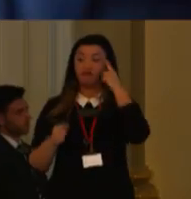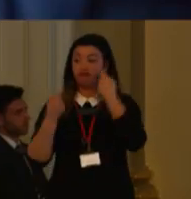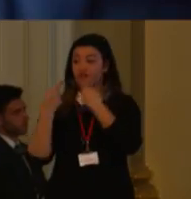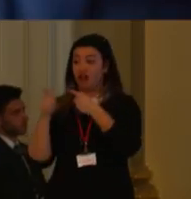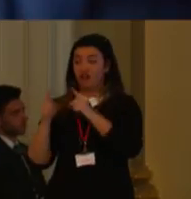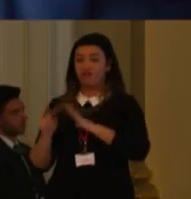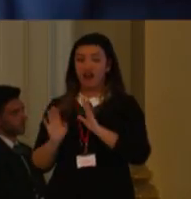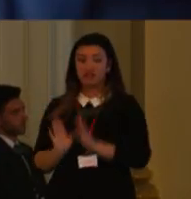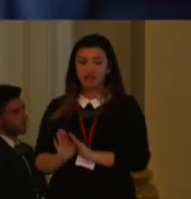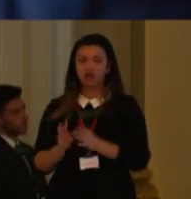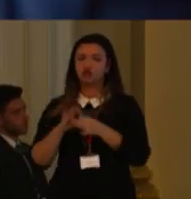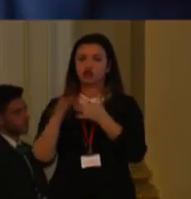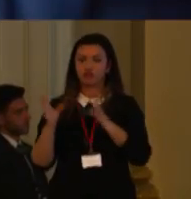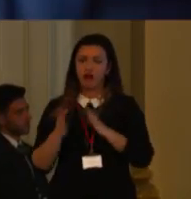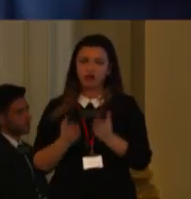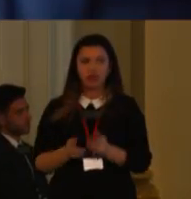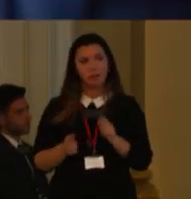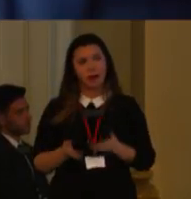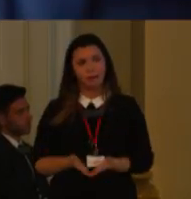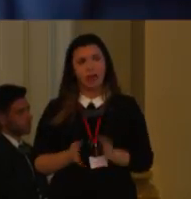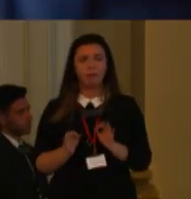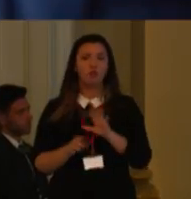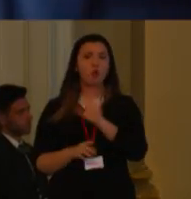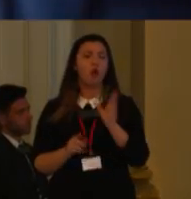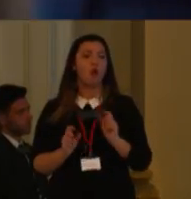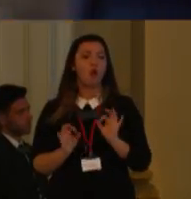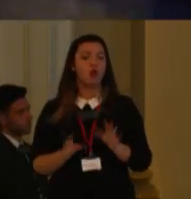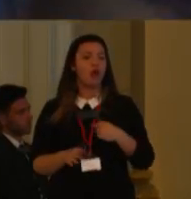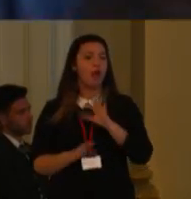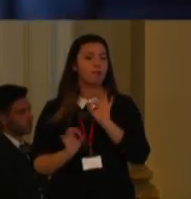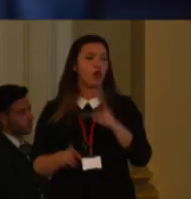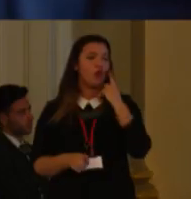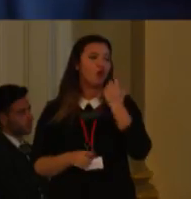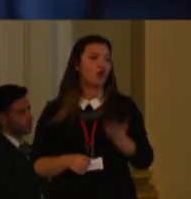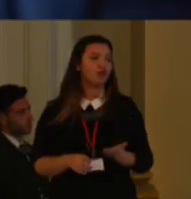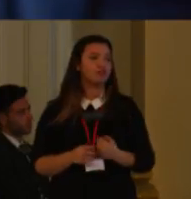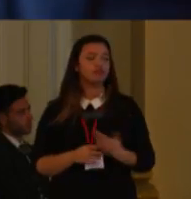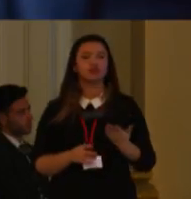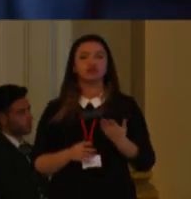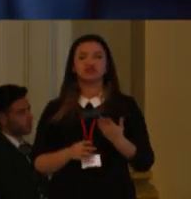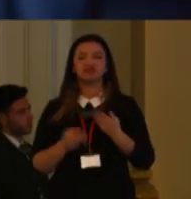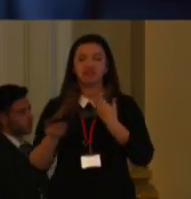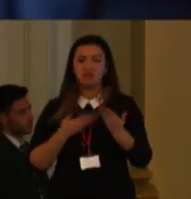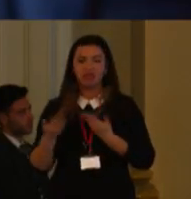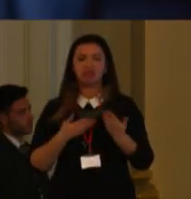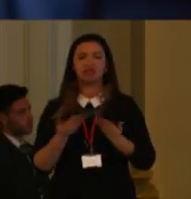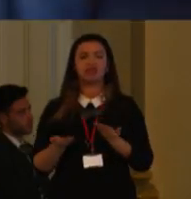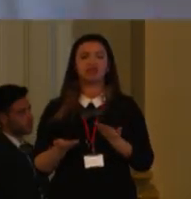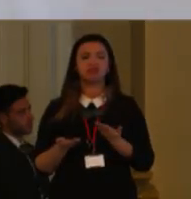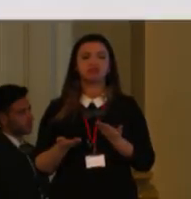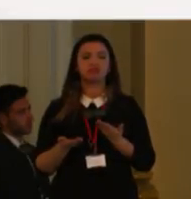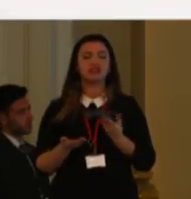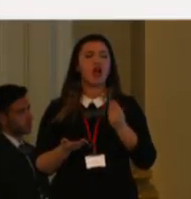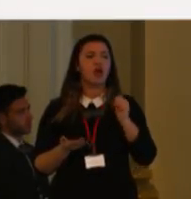gibiyse, yani öyle illaki oluyor. Hani sohbeti ben orada keselim çünkü daha ileri